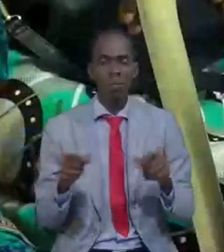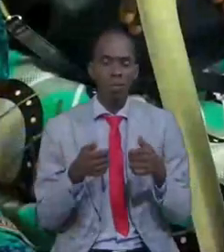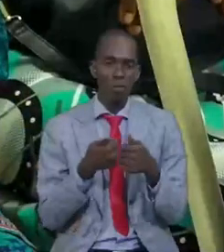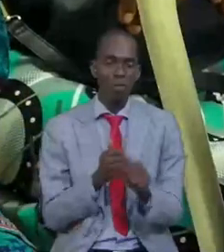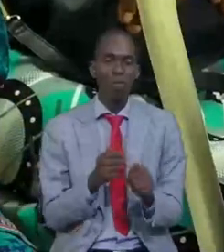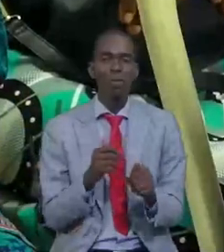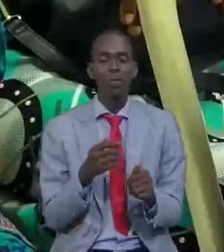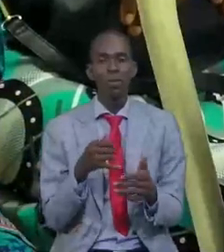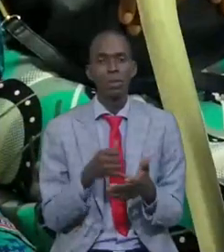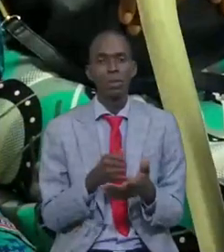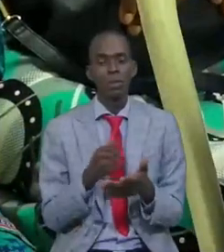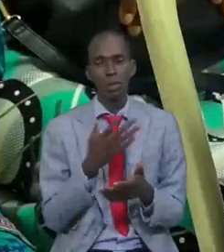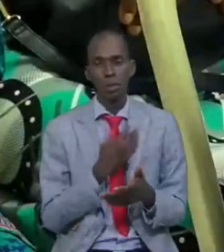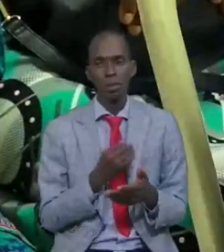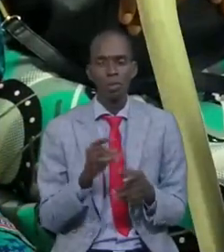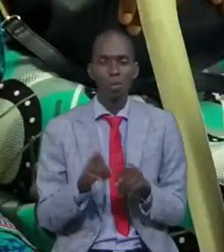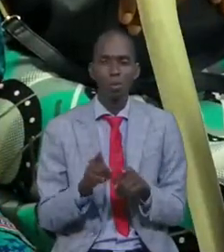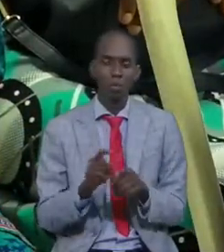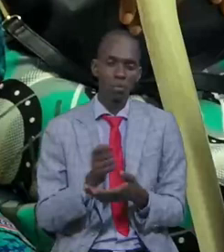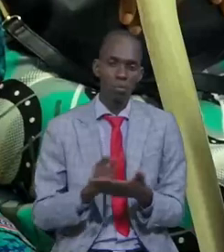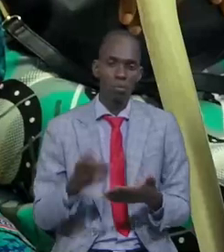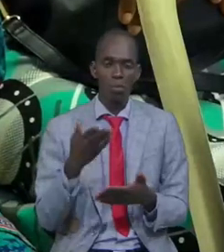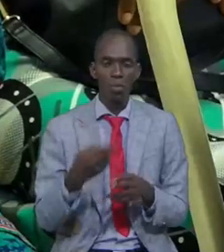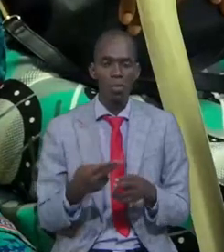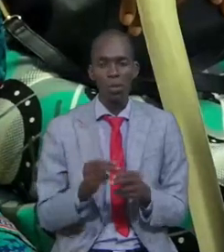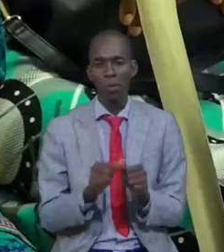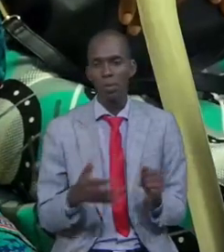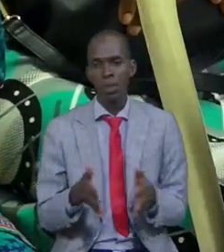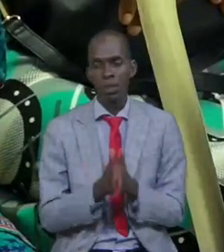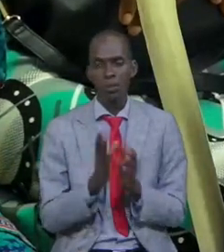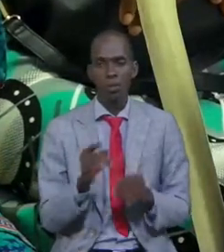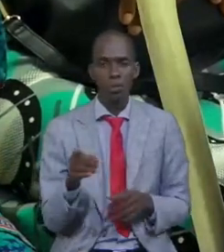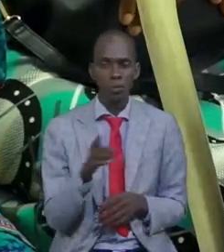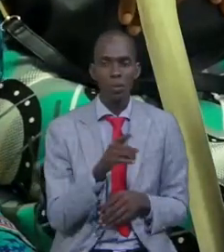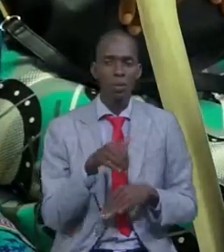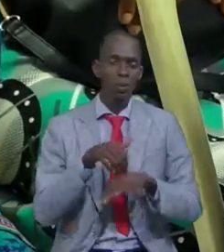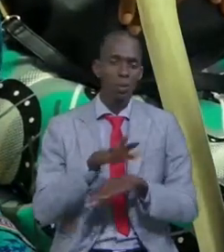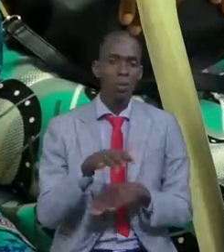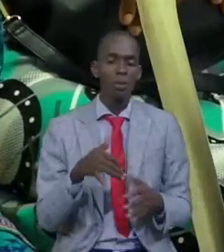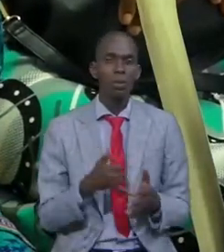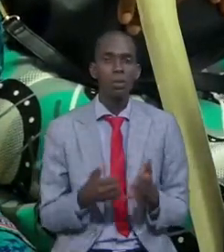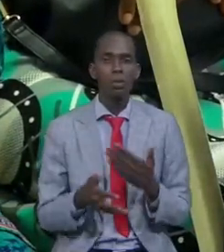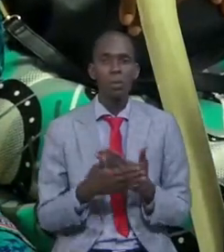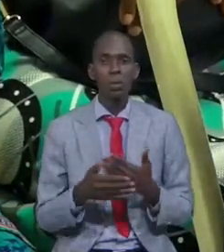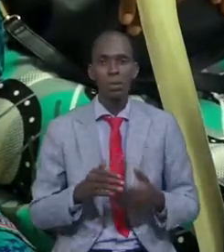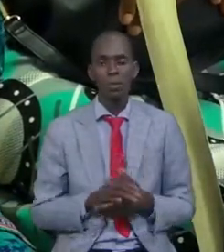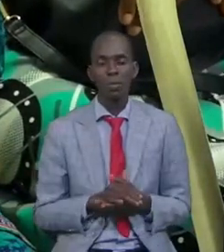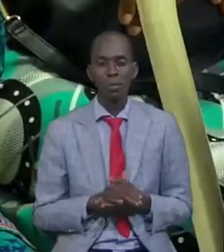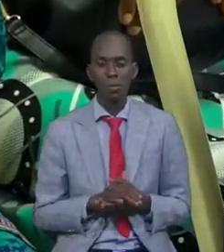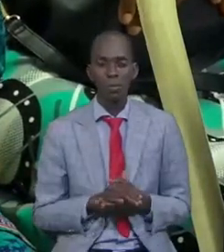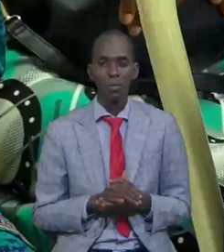Et retournez-les aux surveillants. Ceux qui ne savent pas écrire, aidez-les, s'il vous plaît, à remplir les